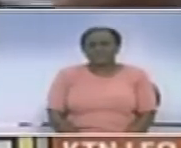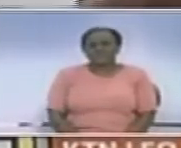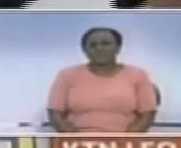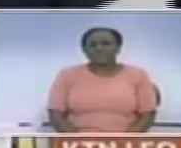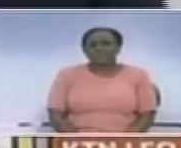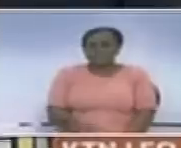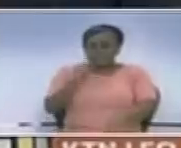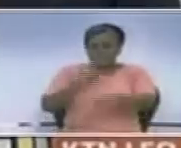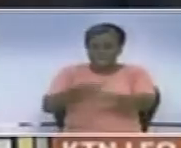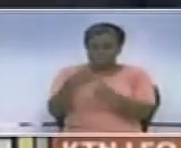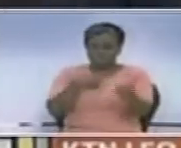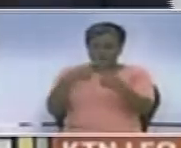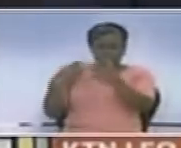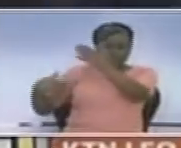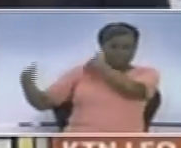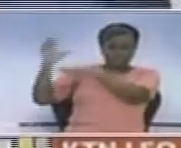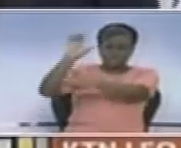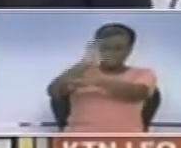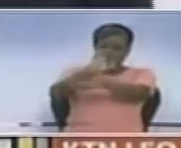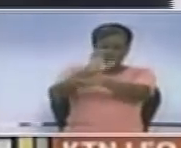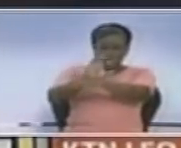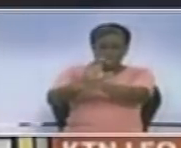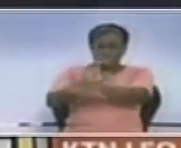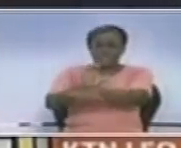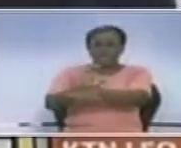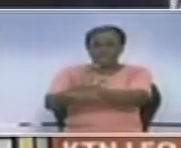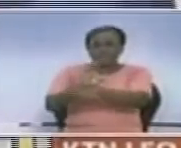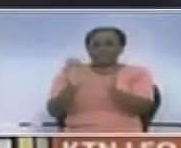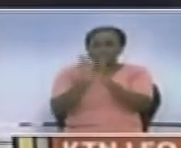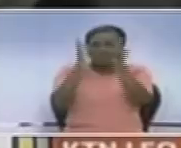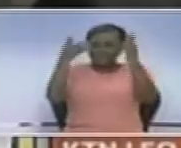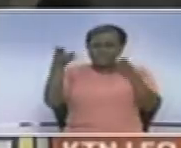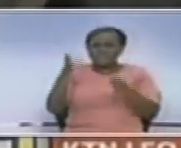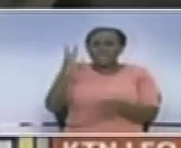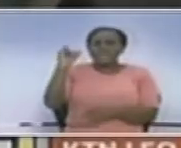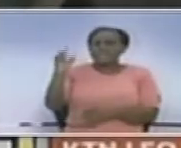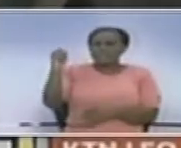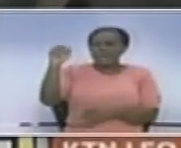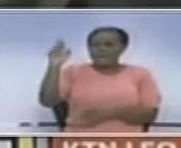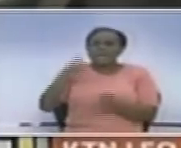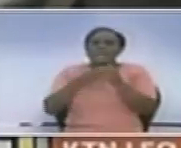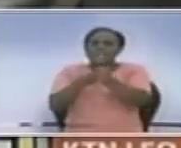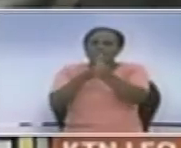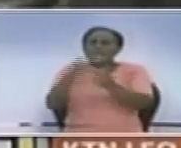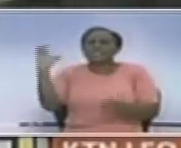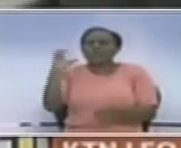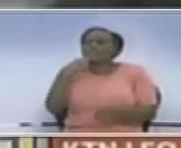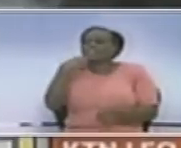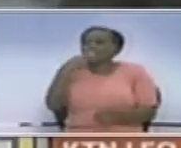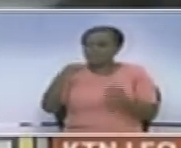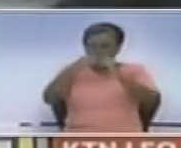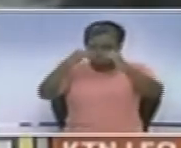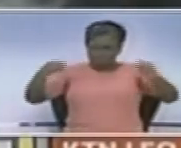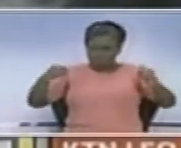parliament. Wakizungumza hapo awali katika kanisa la Cathedral of Praise mtaani Imara Daima, viongozi wa CORD wamesema